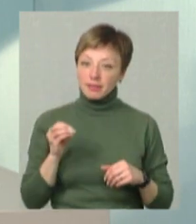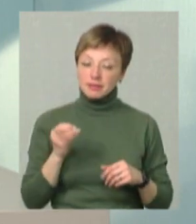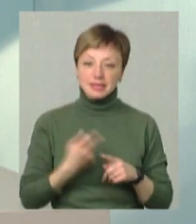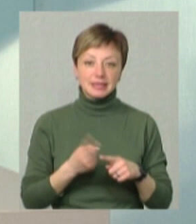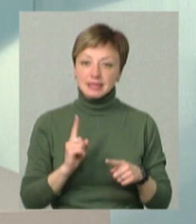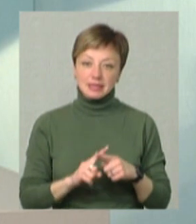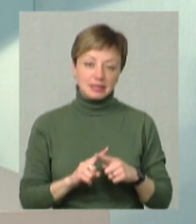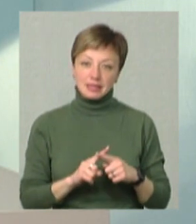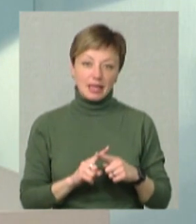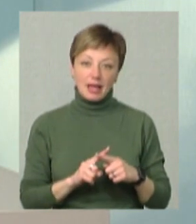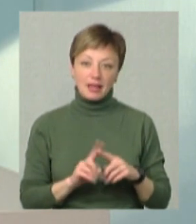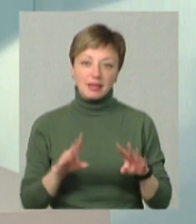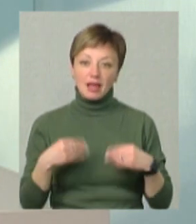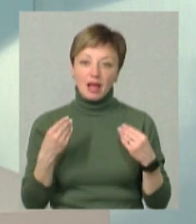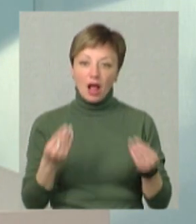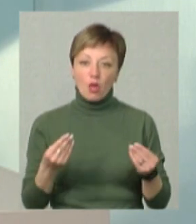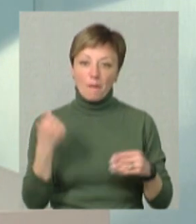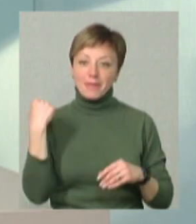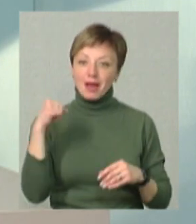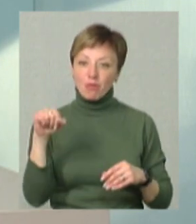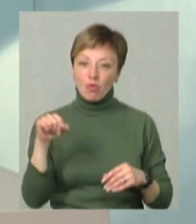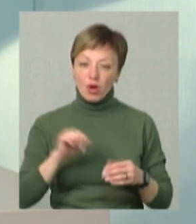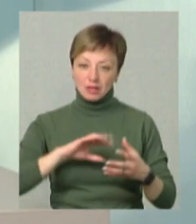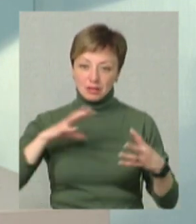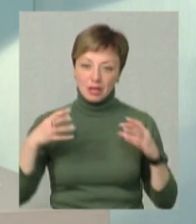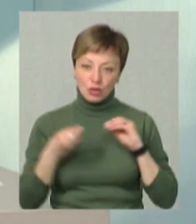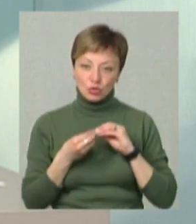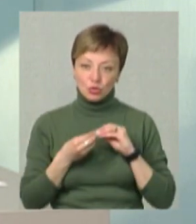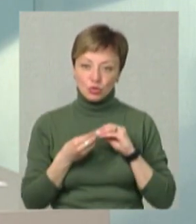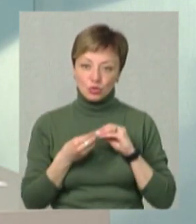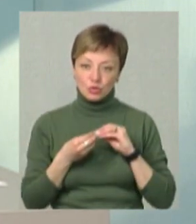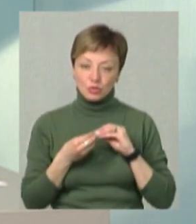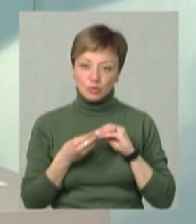це не дало їй перемоги, зрештою, і